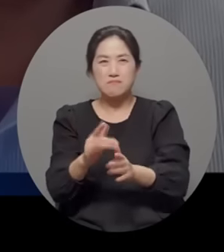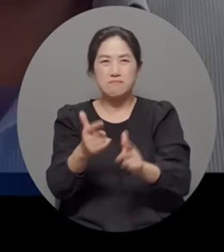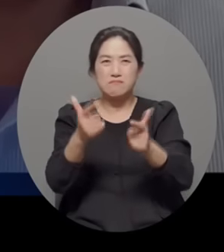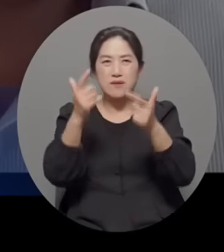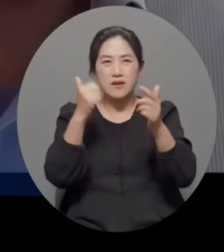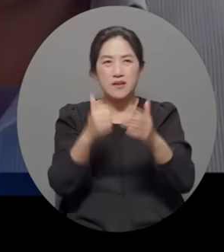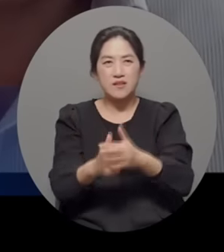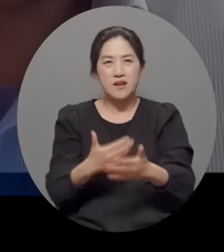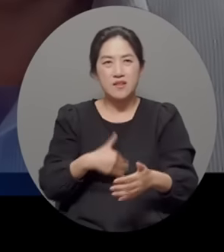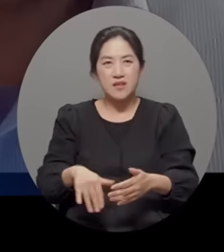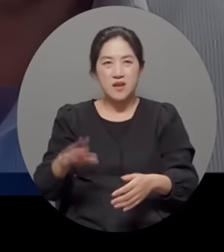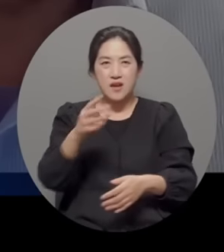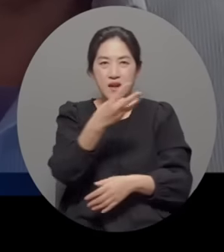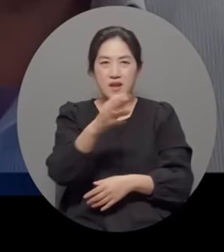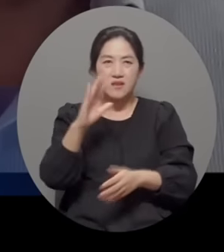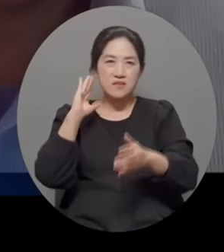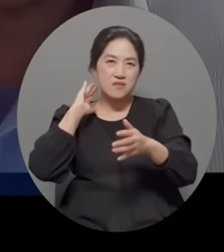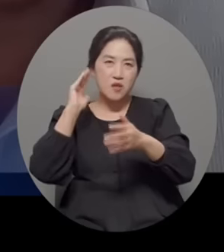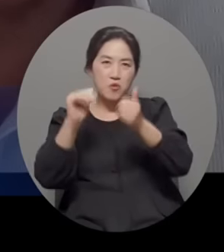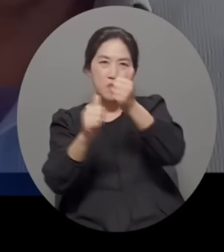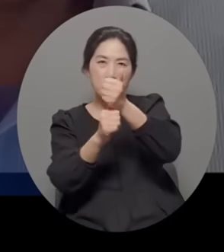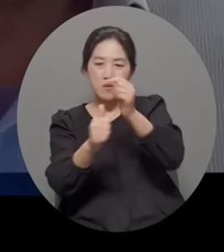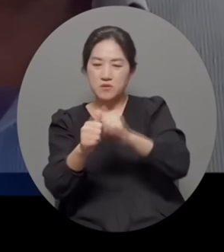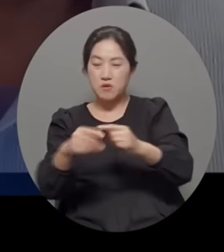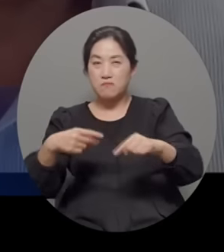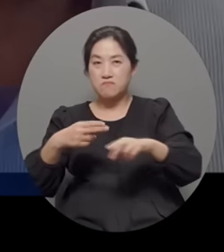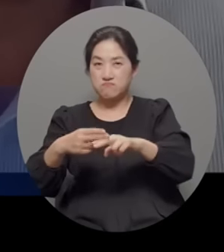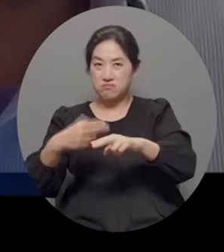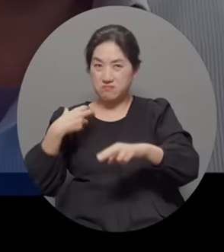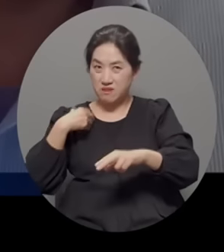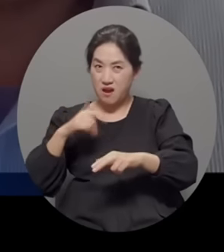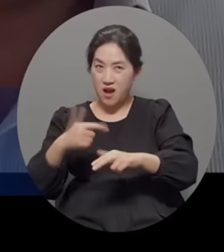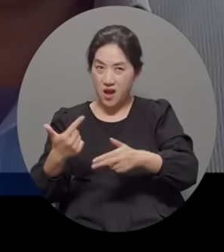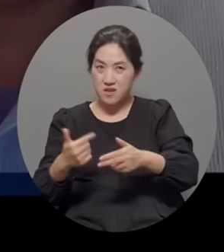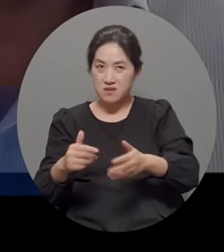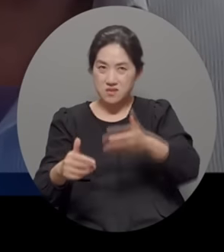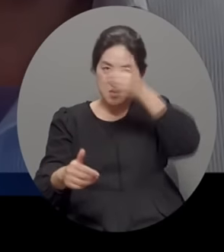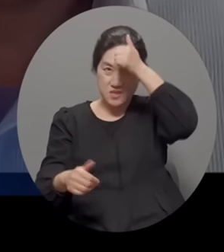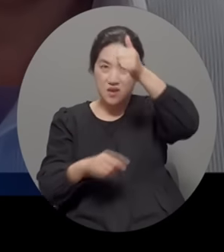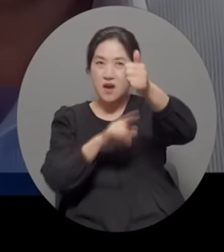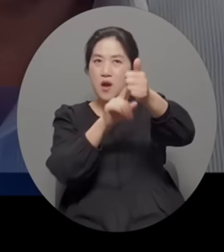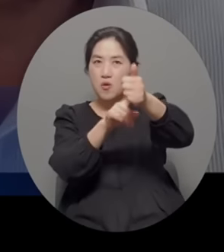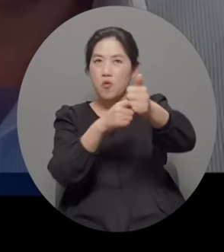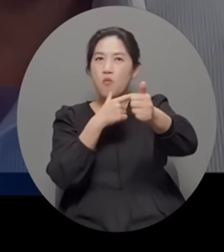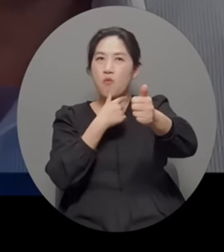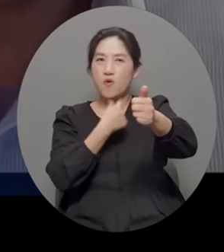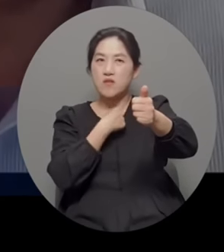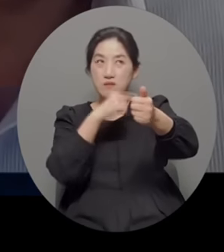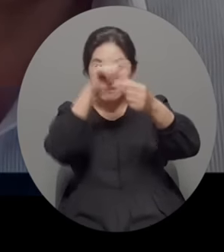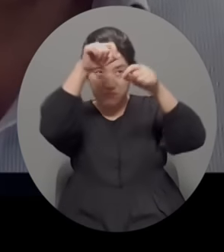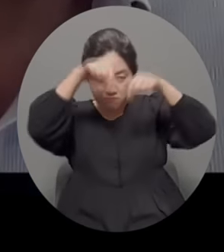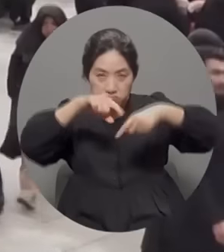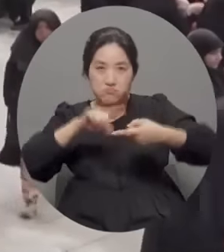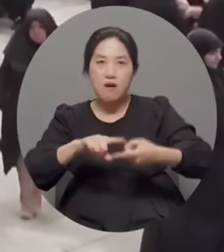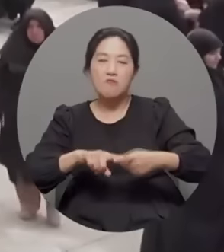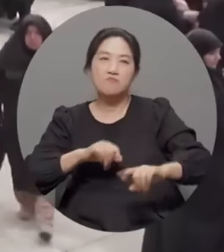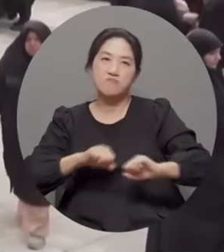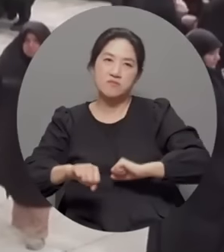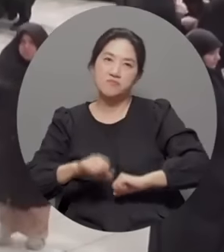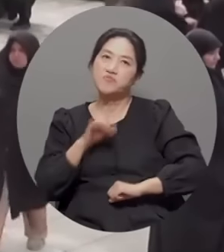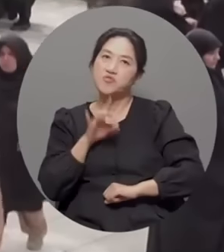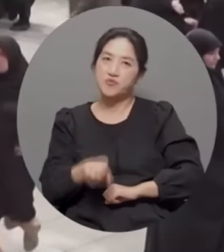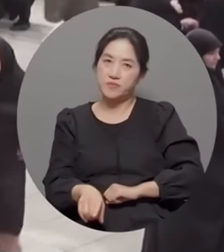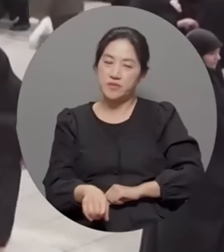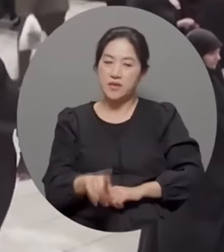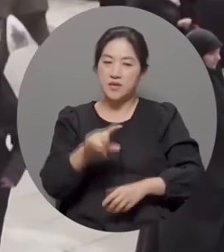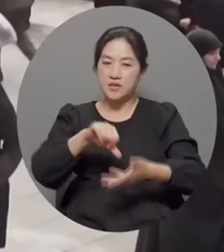you know, Raisi was not really driving that. He was an executor really for what the supreme leader wanted to be done. 이란